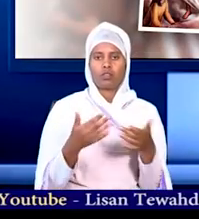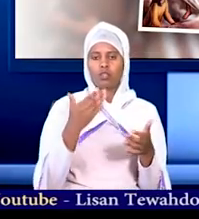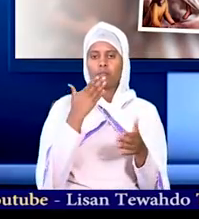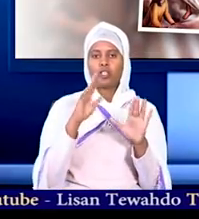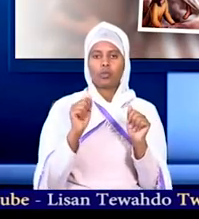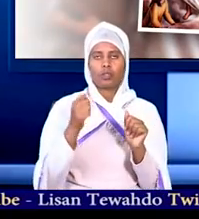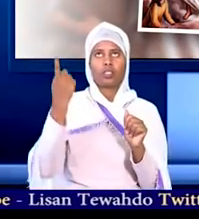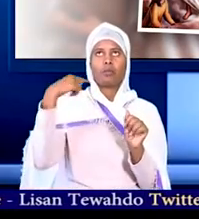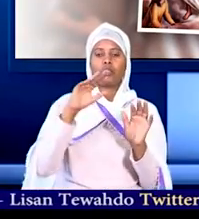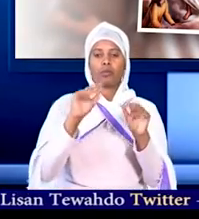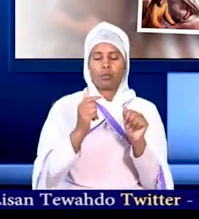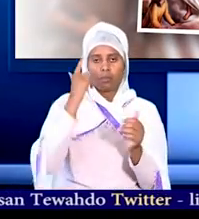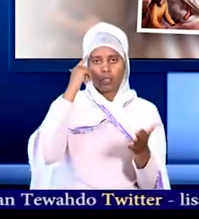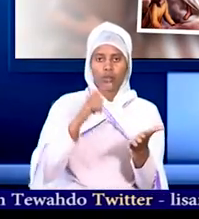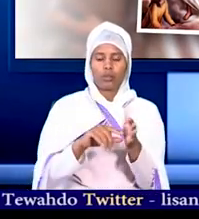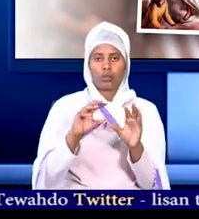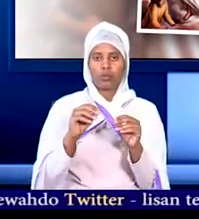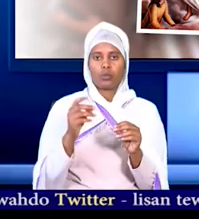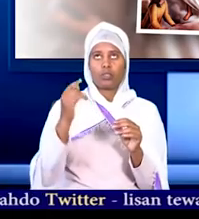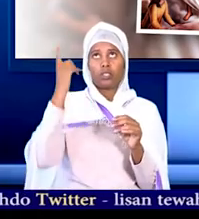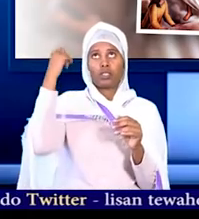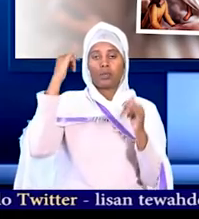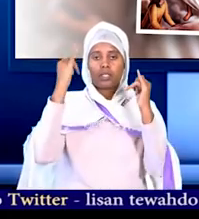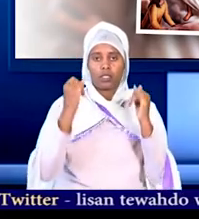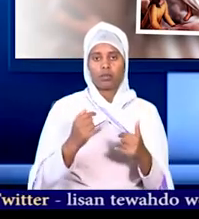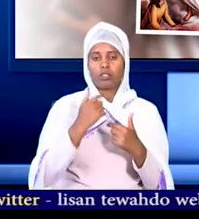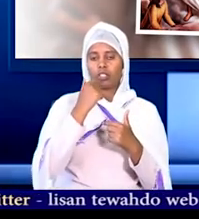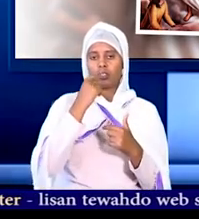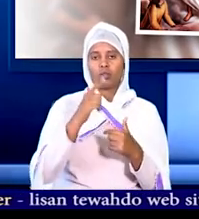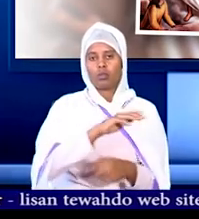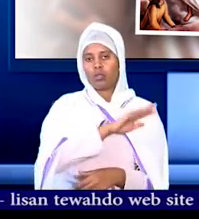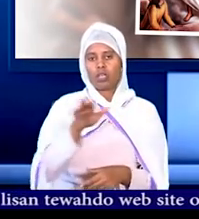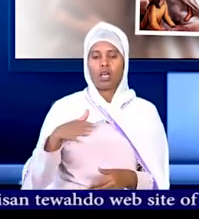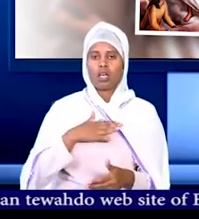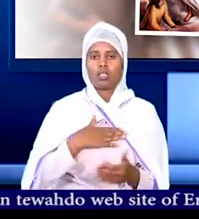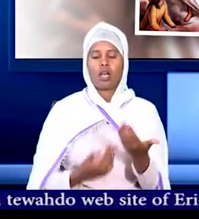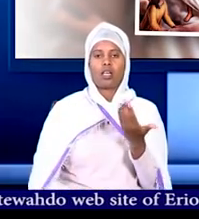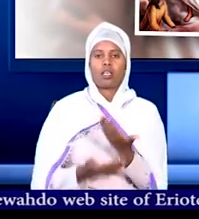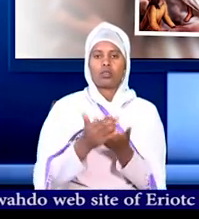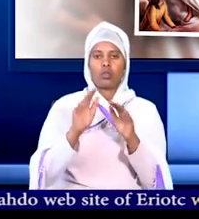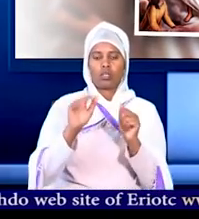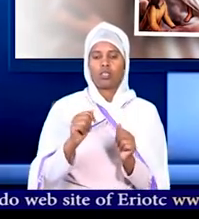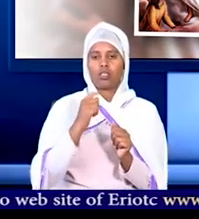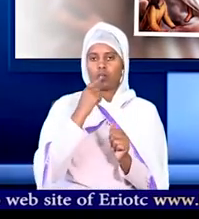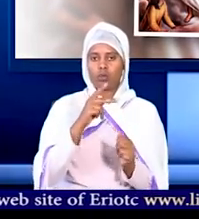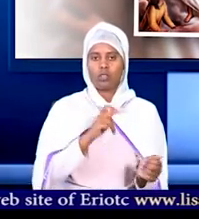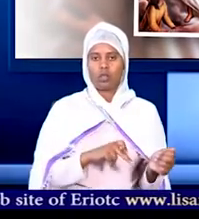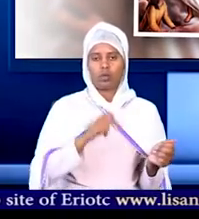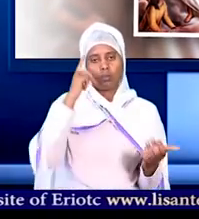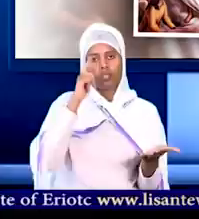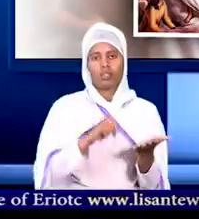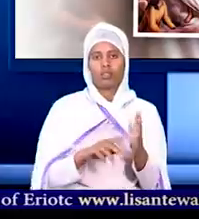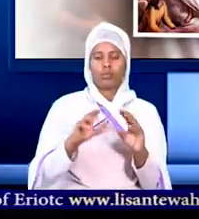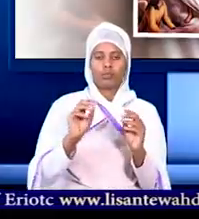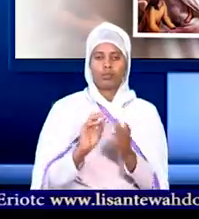ከይተፈጥሩ ንስኻ ነበርካ ብማለት ገሊጹ ንኽብርነቱ ገሊጹ ንኣና ፀግዕና ኾንካና